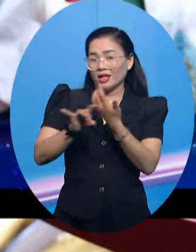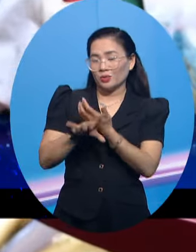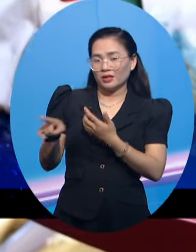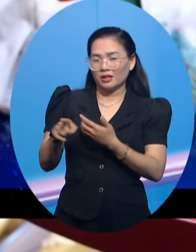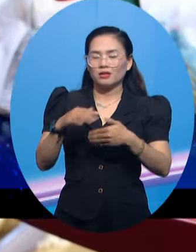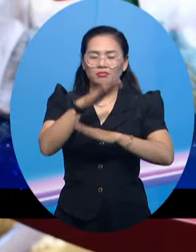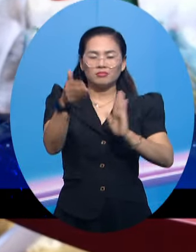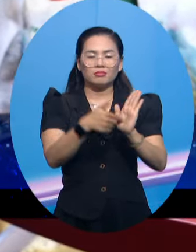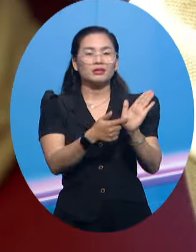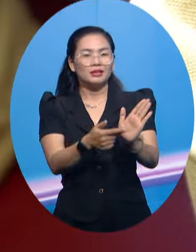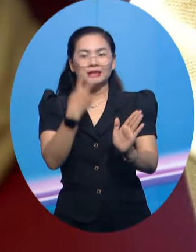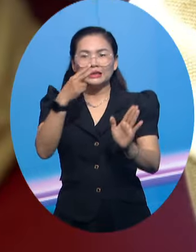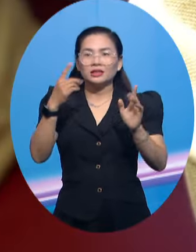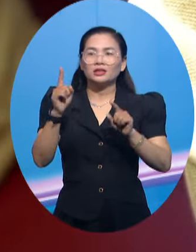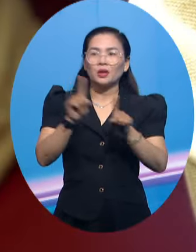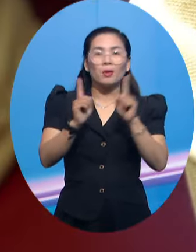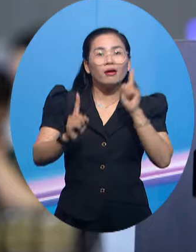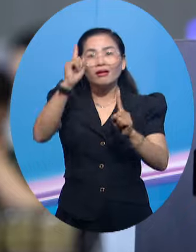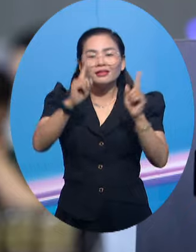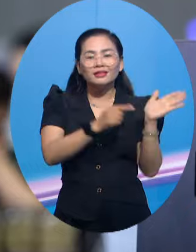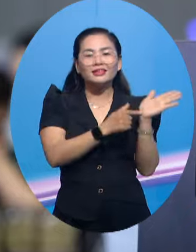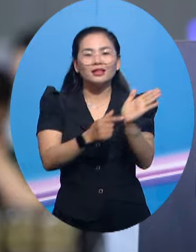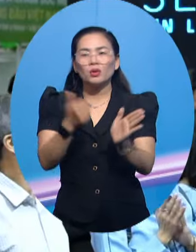triển lãm mô phỏng đại ngàn, mang đến trải nghiệm